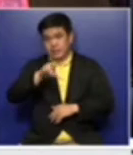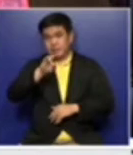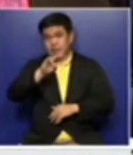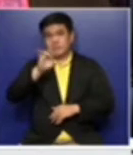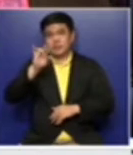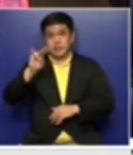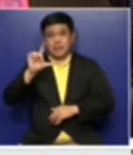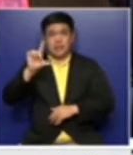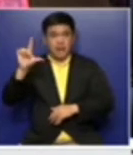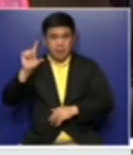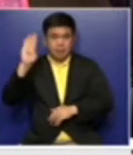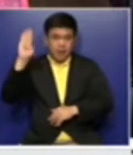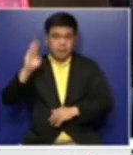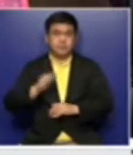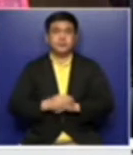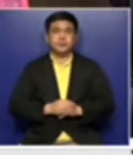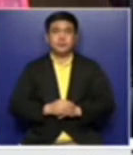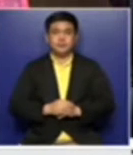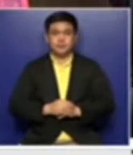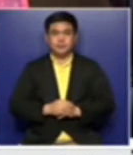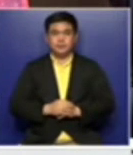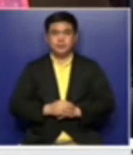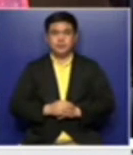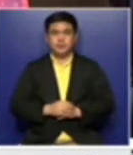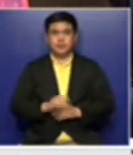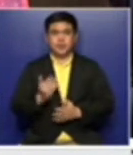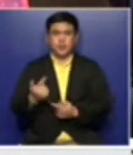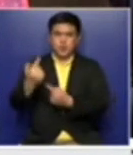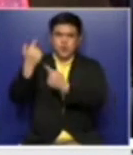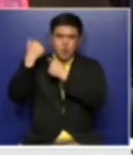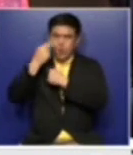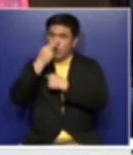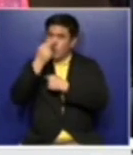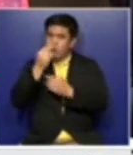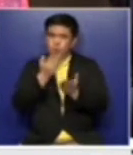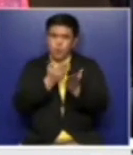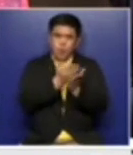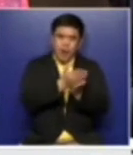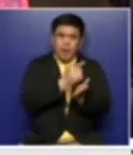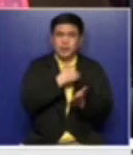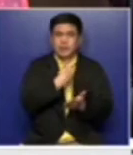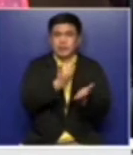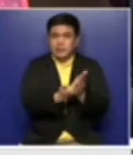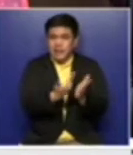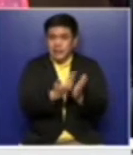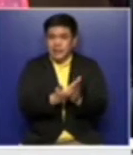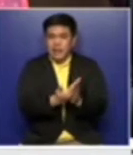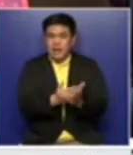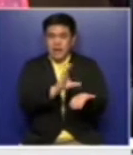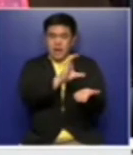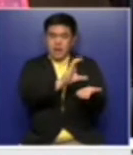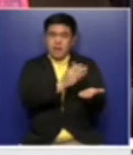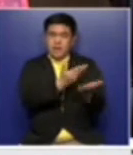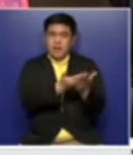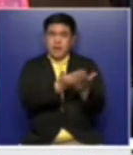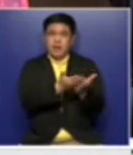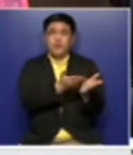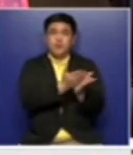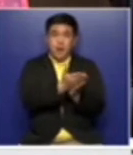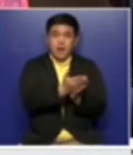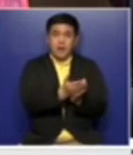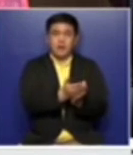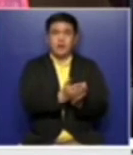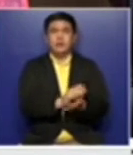85,077 ล้านบาทซึ่งเมื่อเราย้อนไปพิจารณาอีกด้านหนึ่งคือพิจารณาเงินคงคลังในภ